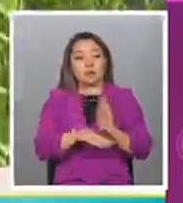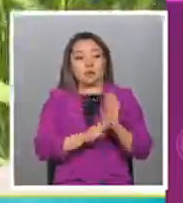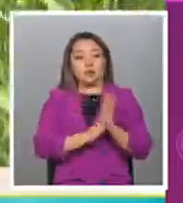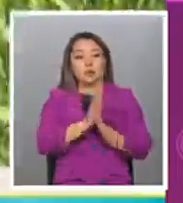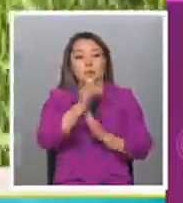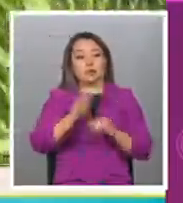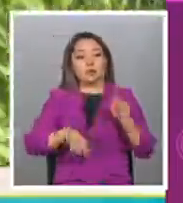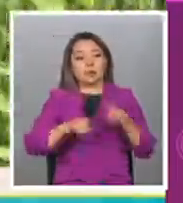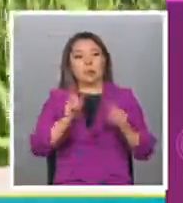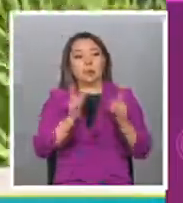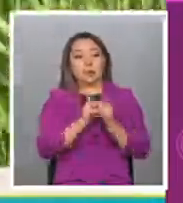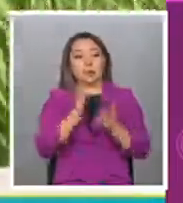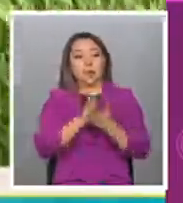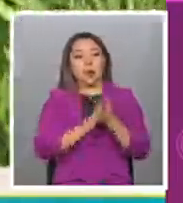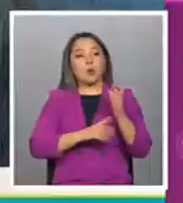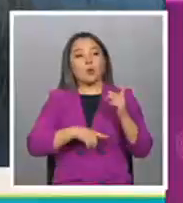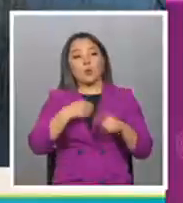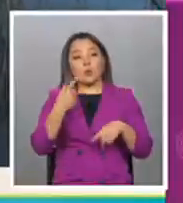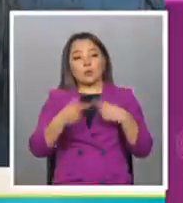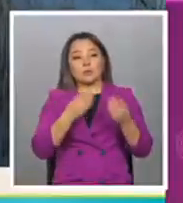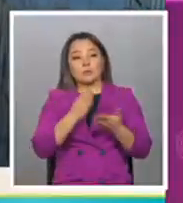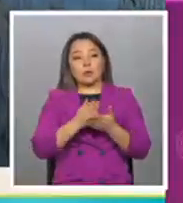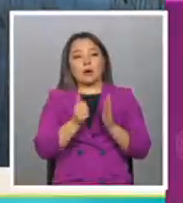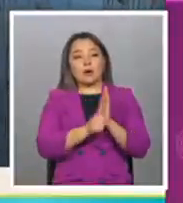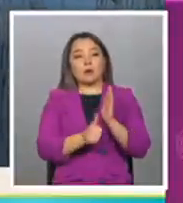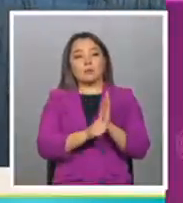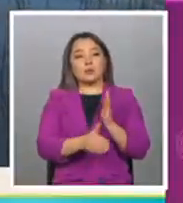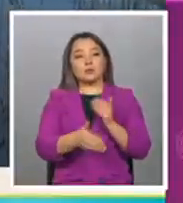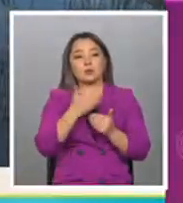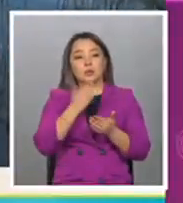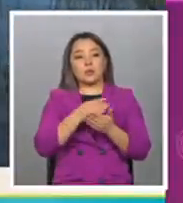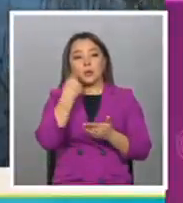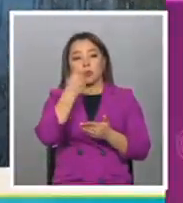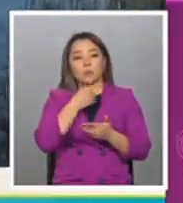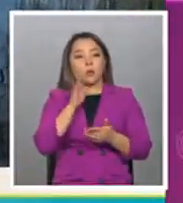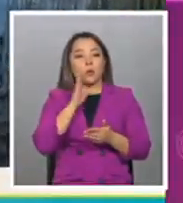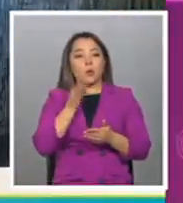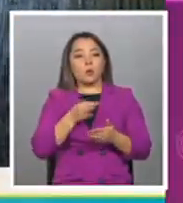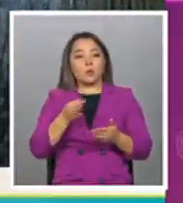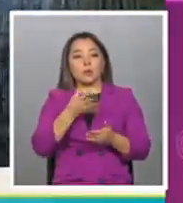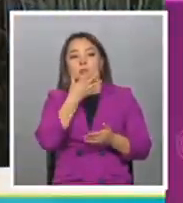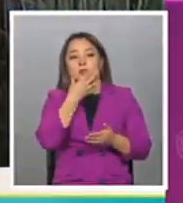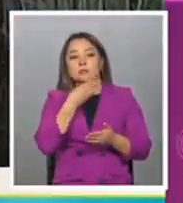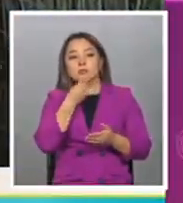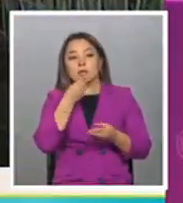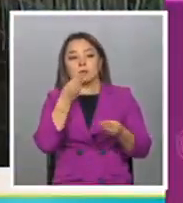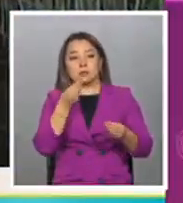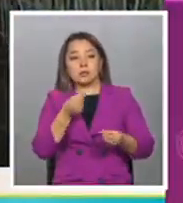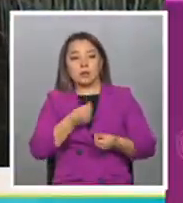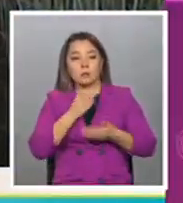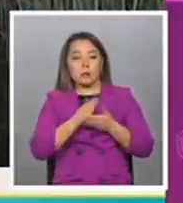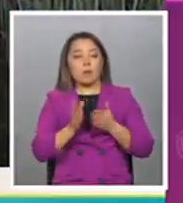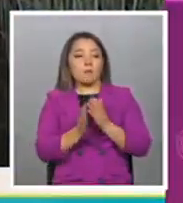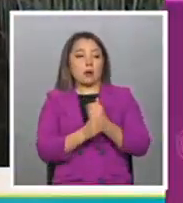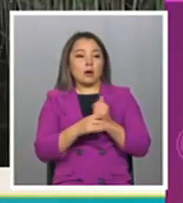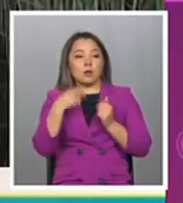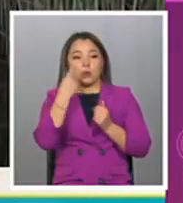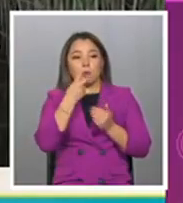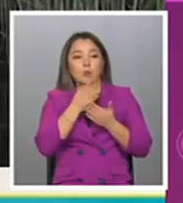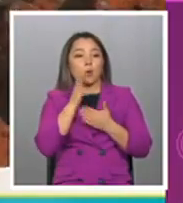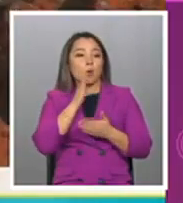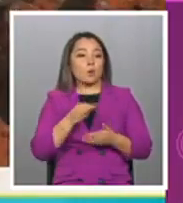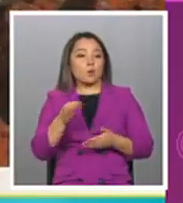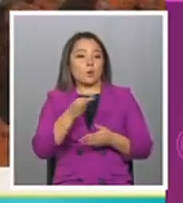сирек кездесетін өсімдіктердің 60-қа жуық түрі көлге сән беріп тұр. Балқаш көлі